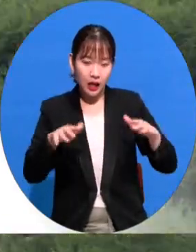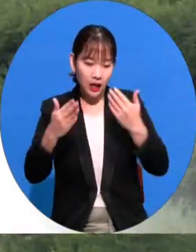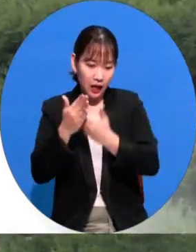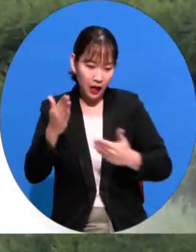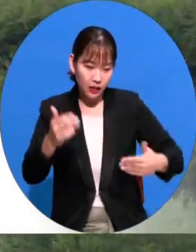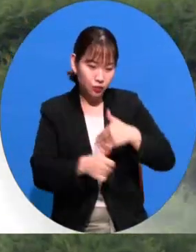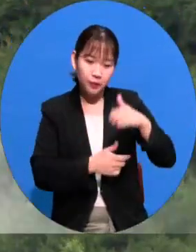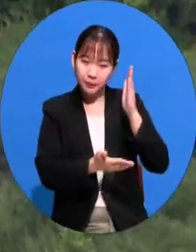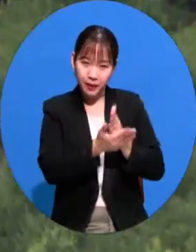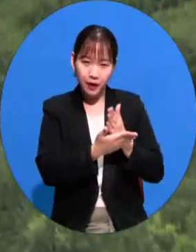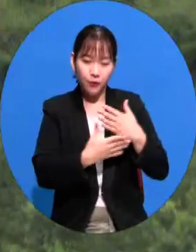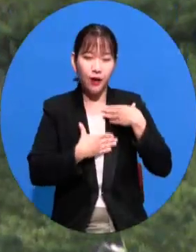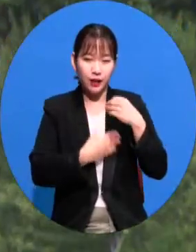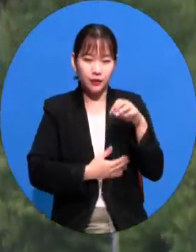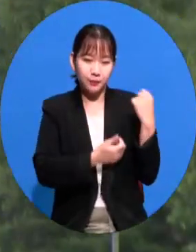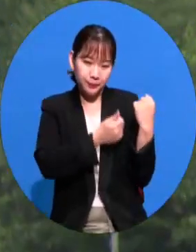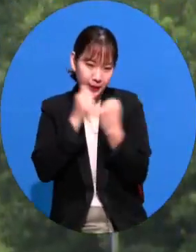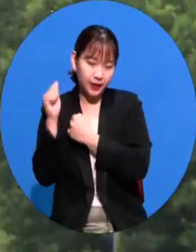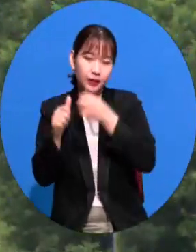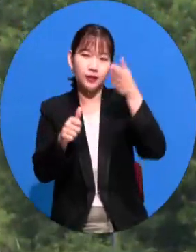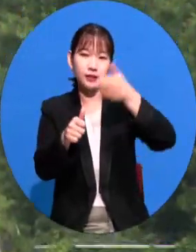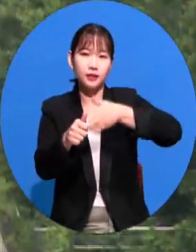안전한 곳으로 대피할 것을 당부했습니다